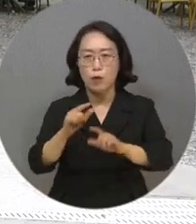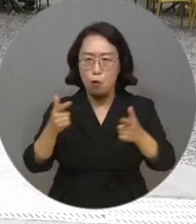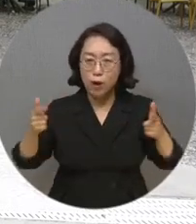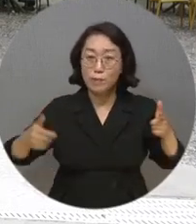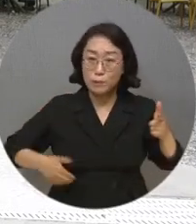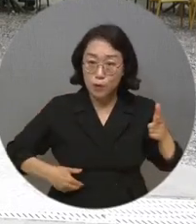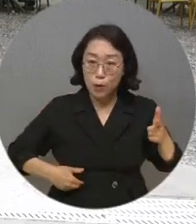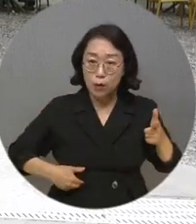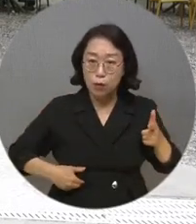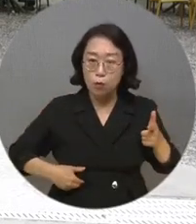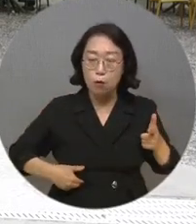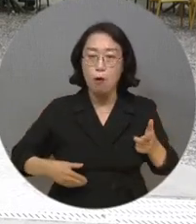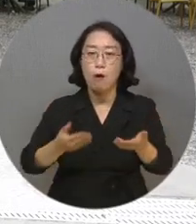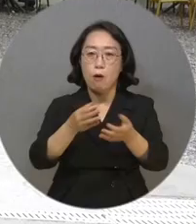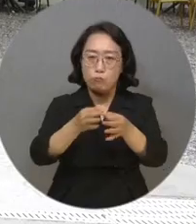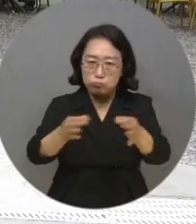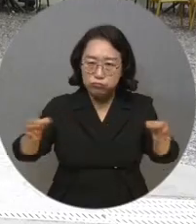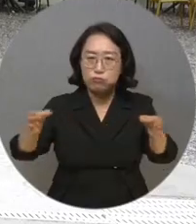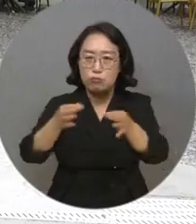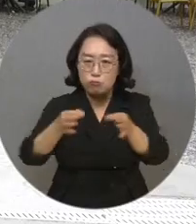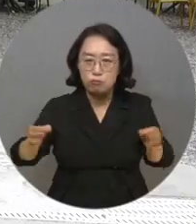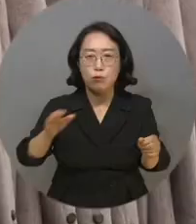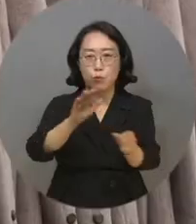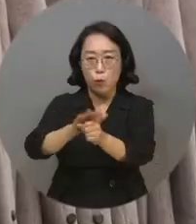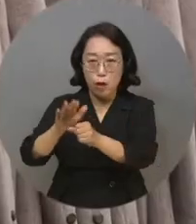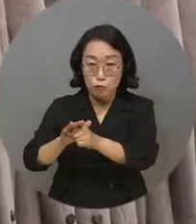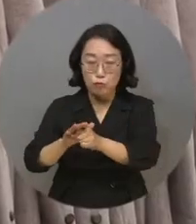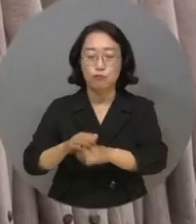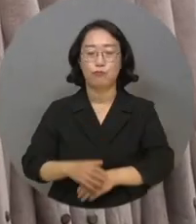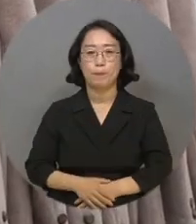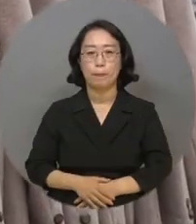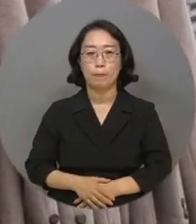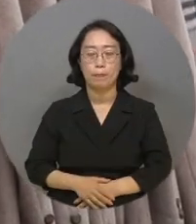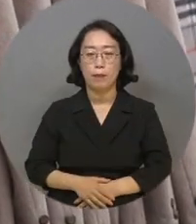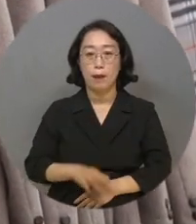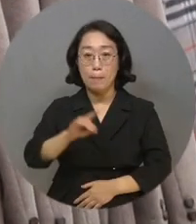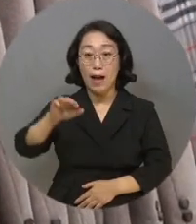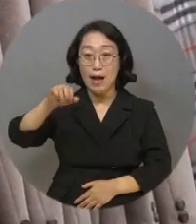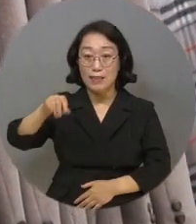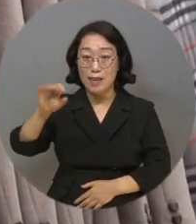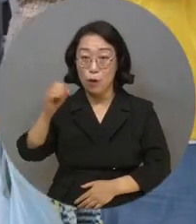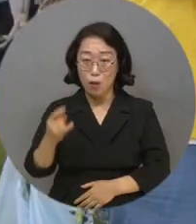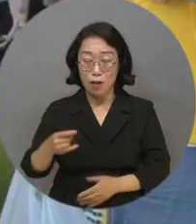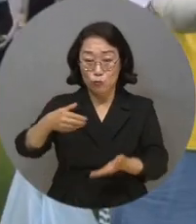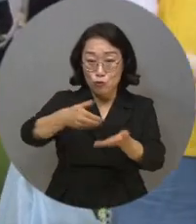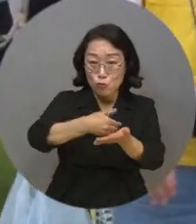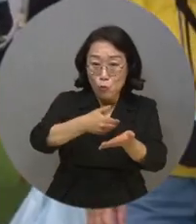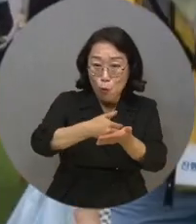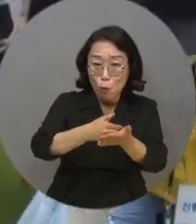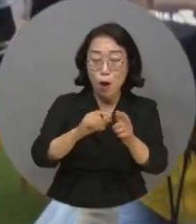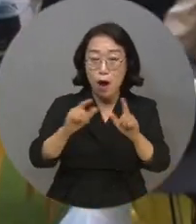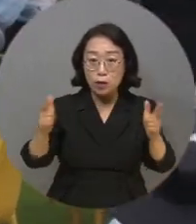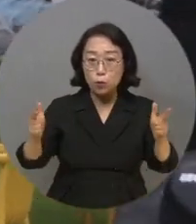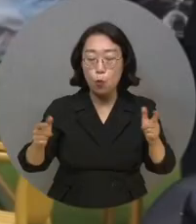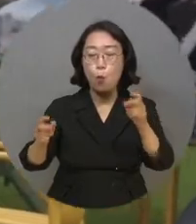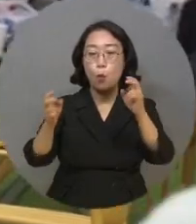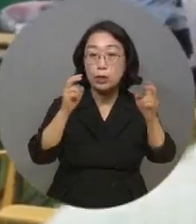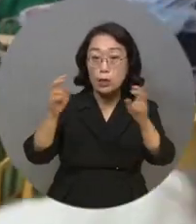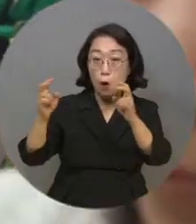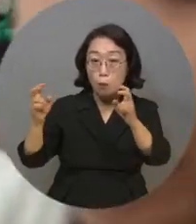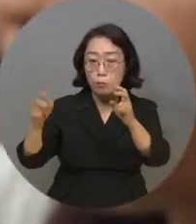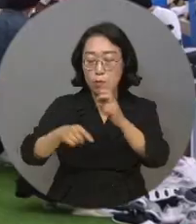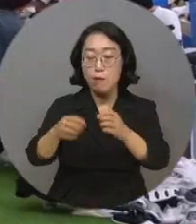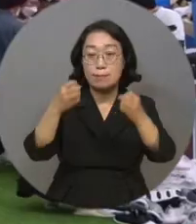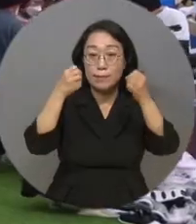긴급하신 분들한테 좀 지원도 해드리고. 바자회 하면 떠오르는 중고 물품 대신 관내 기업들의 통 큰